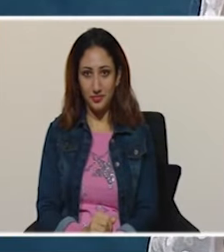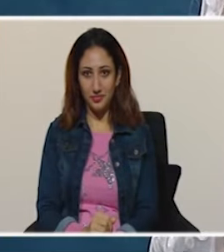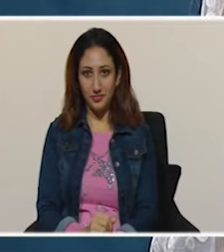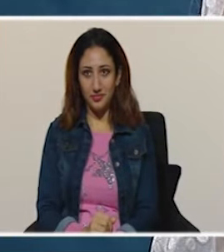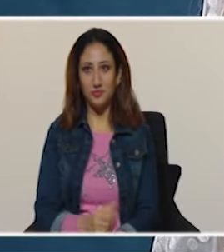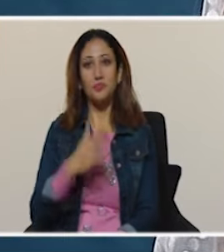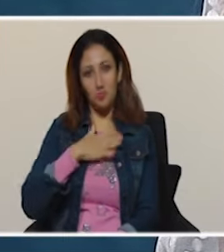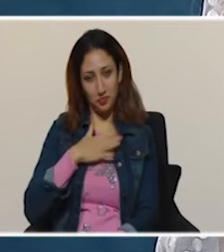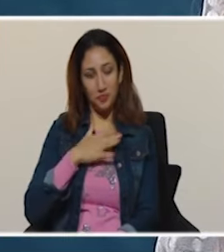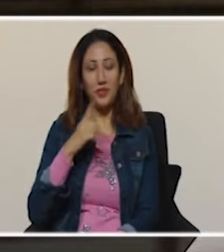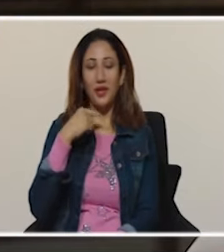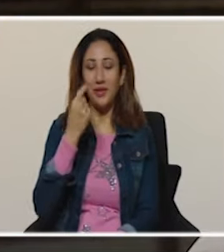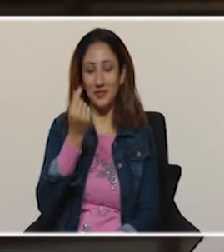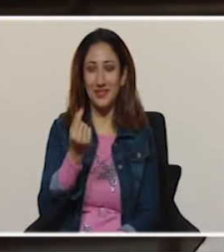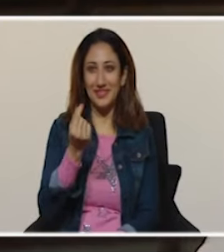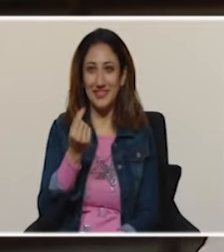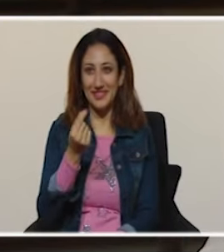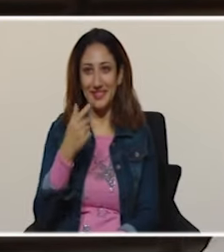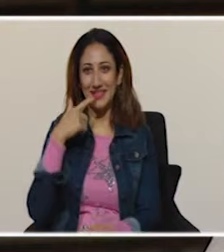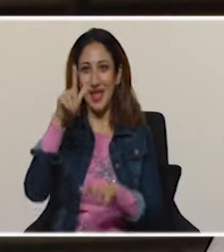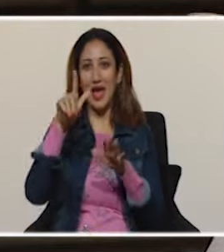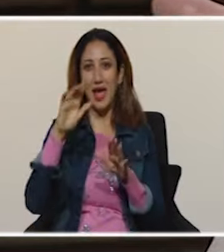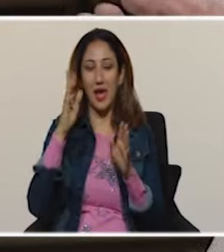حمام هتكسب. حمام مين؟